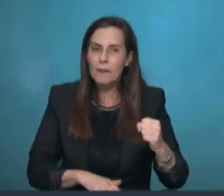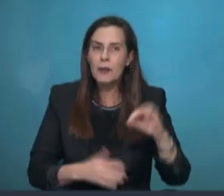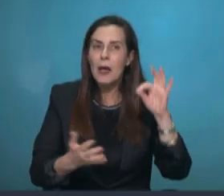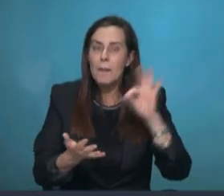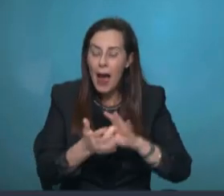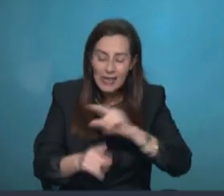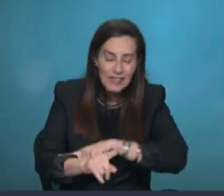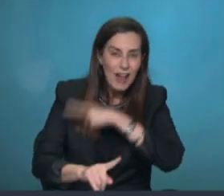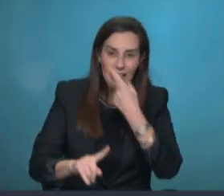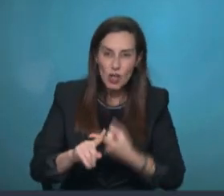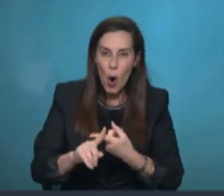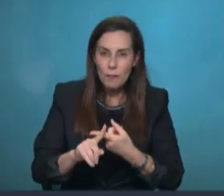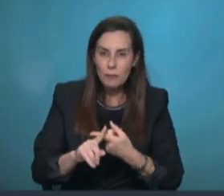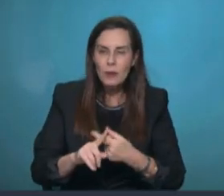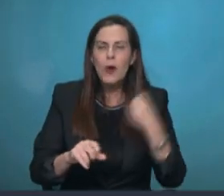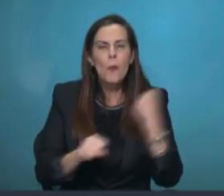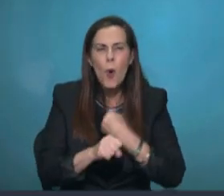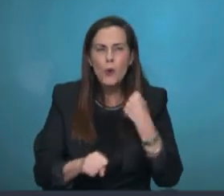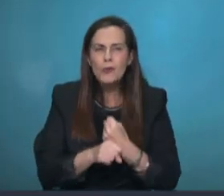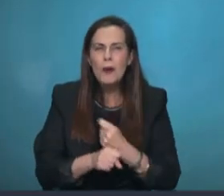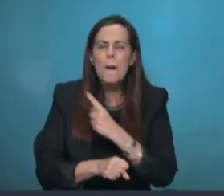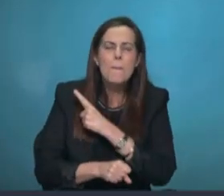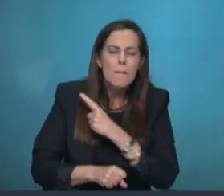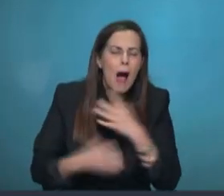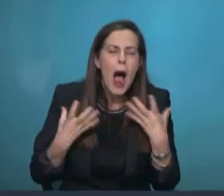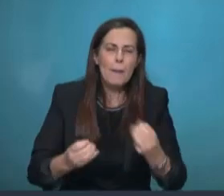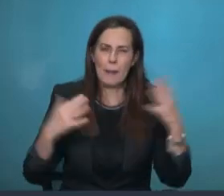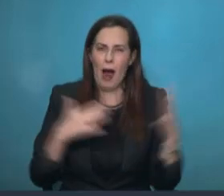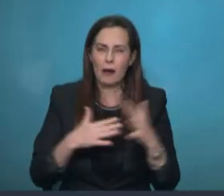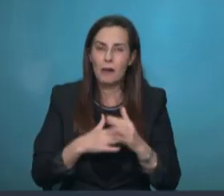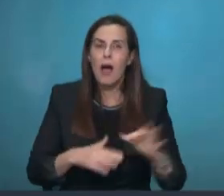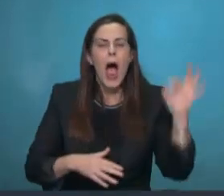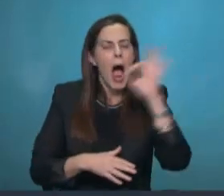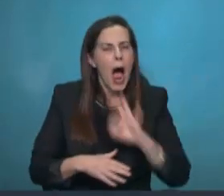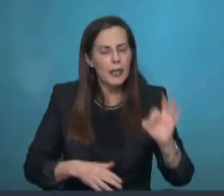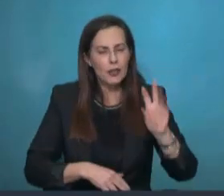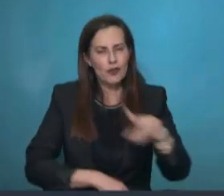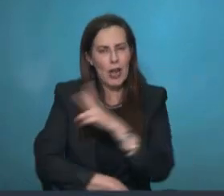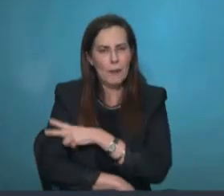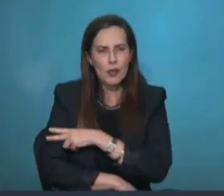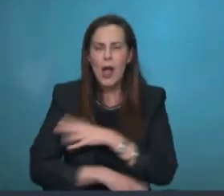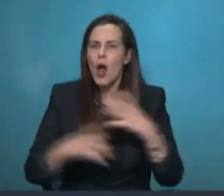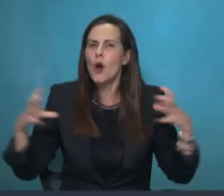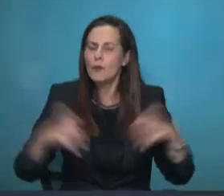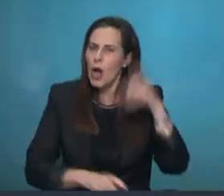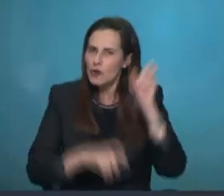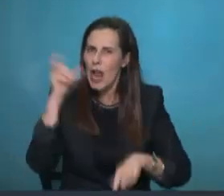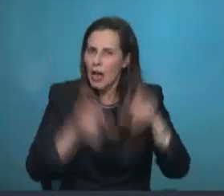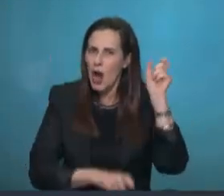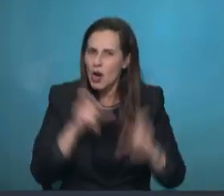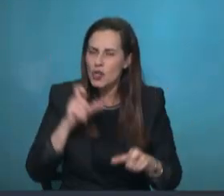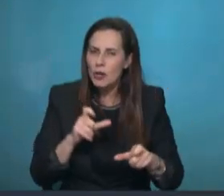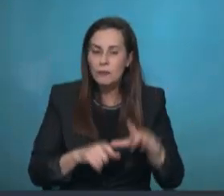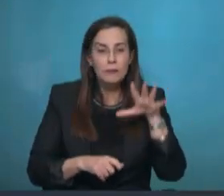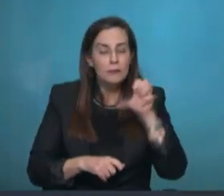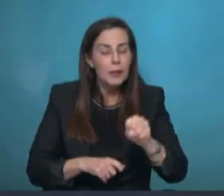היום בוצעו מאות פעולות חקירה. עדיין נותרה בידי המשטרה קבוצה גדולה של אנשים. הם יתרו את מקריה של